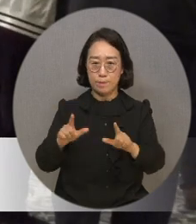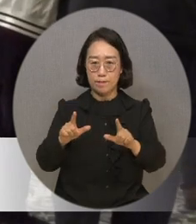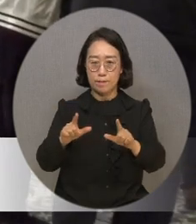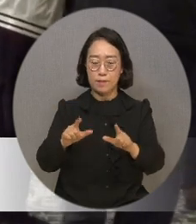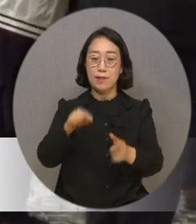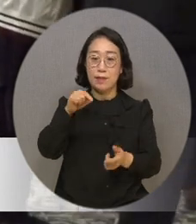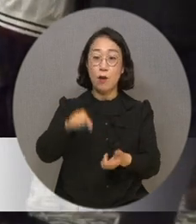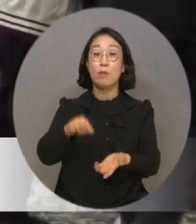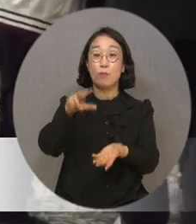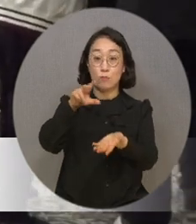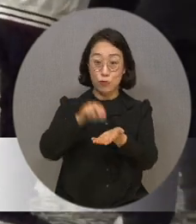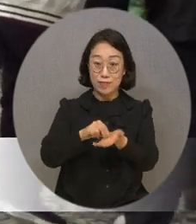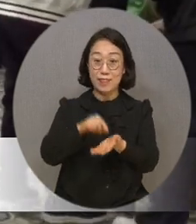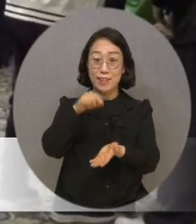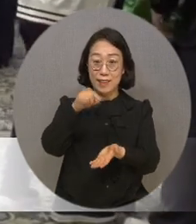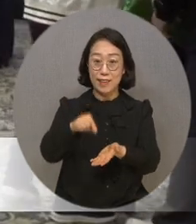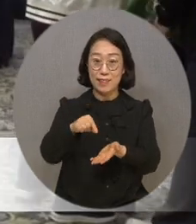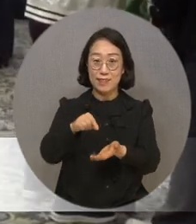문제로 저희가